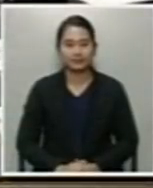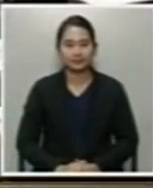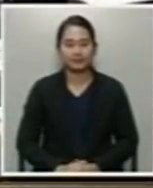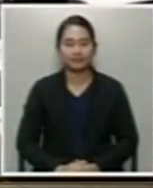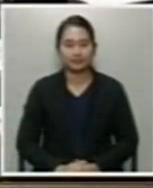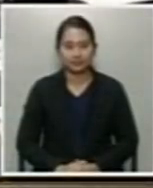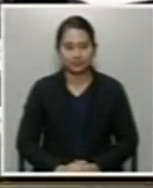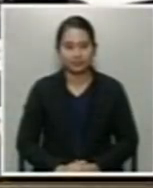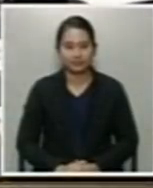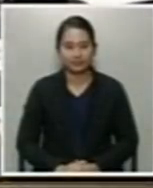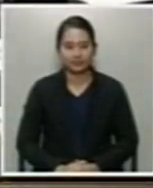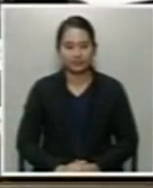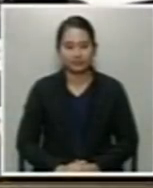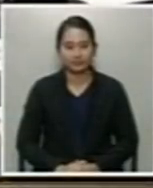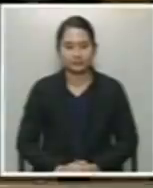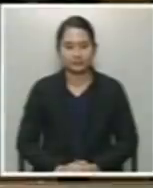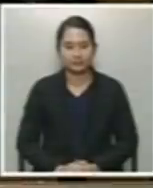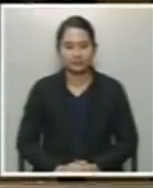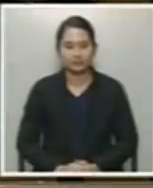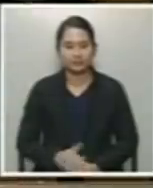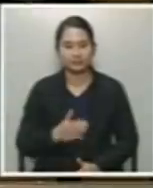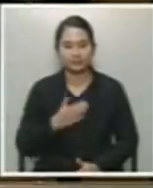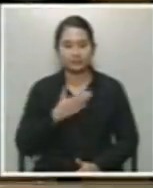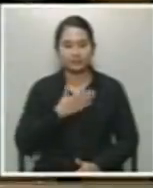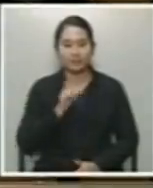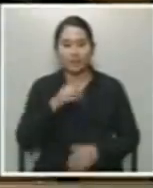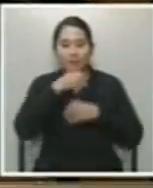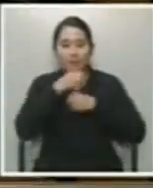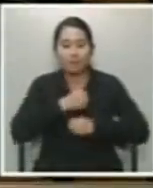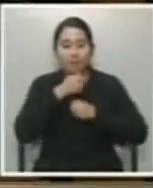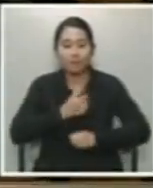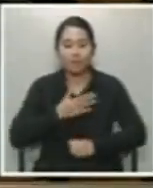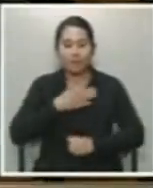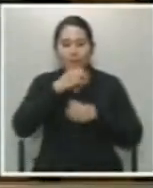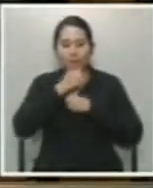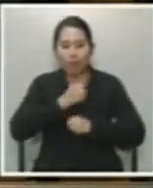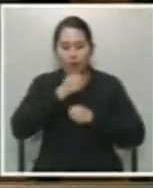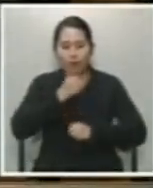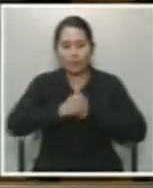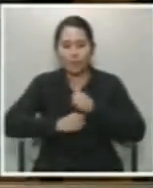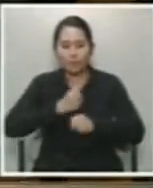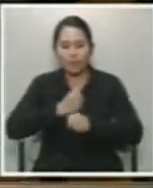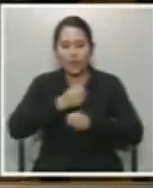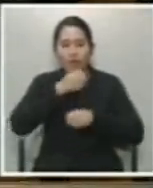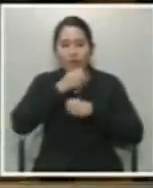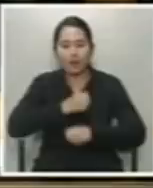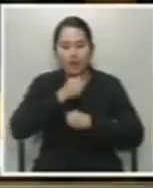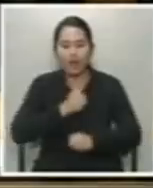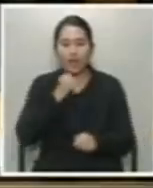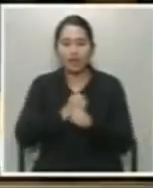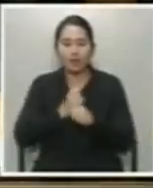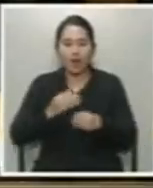เพลินสงสัยเป็นเพราะผมเป็นคนแก่นะอายุมากก็ทำงานมาย